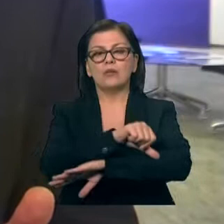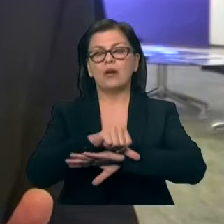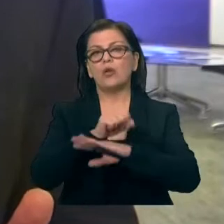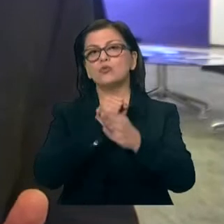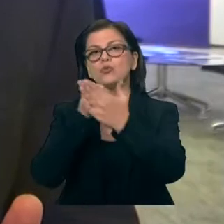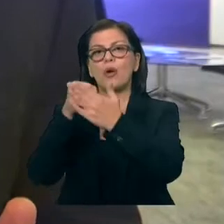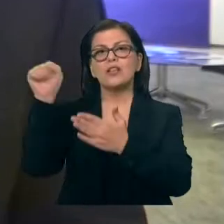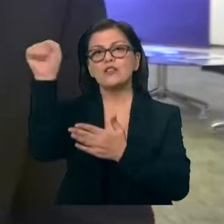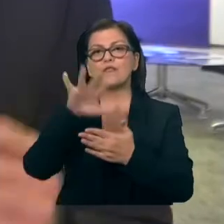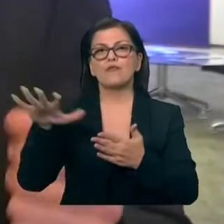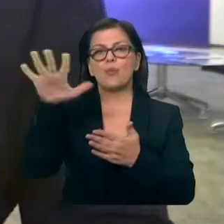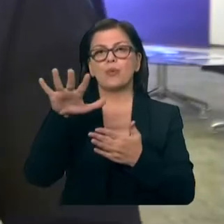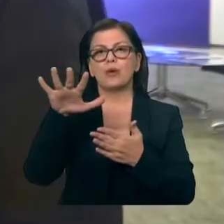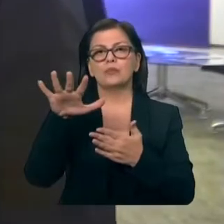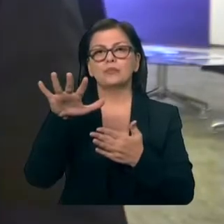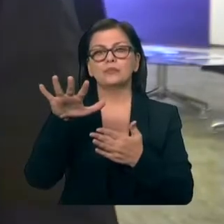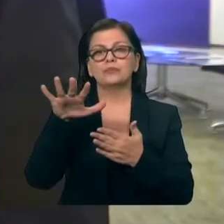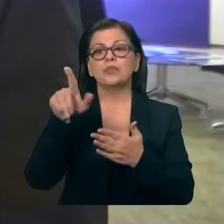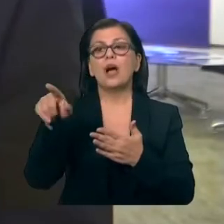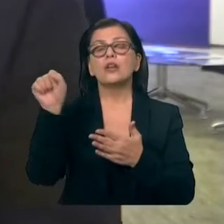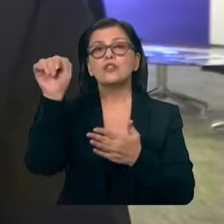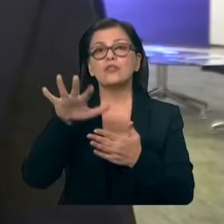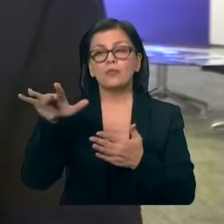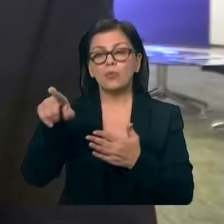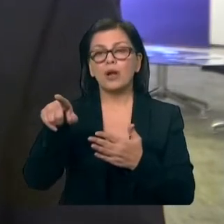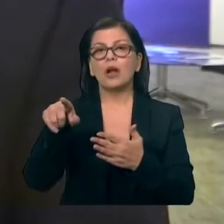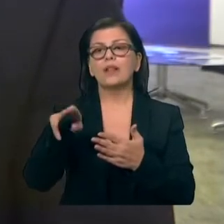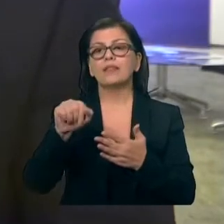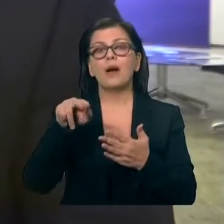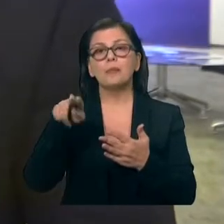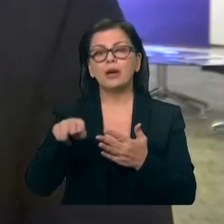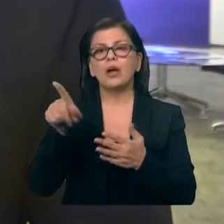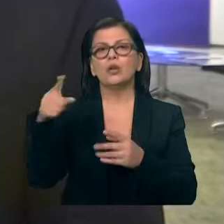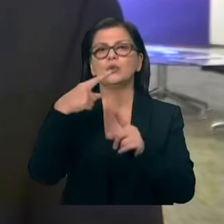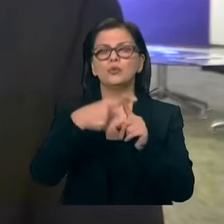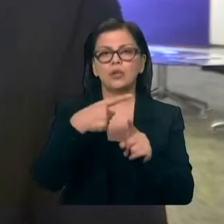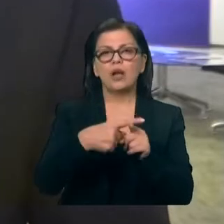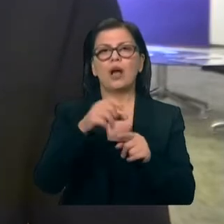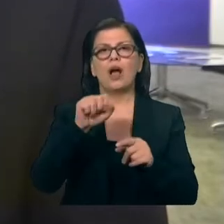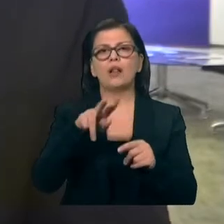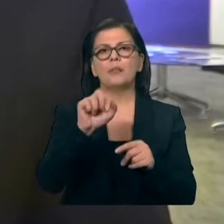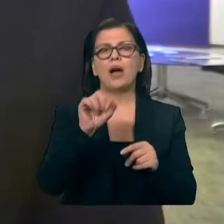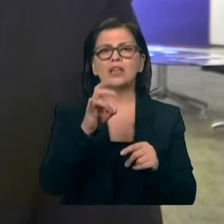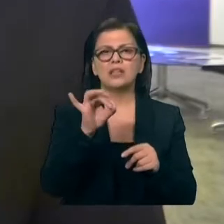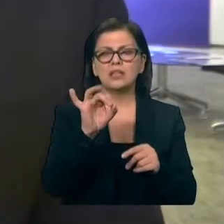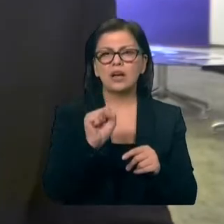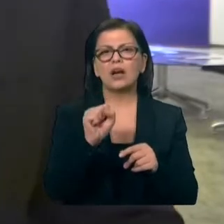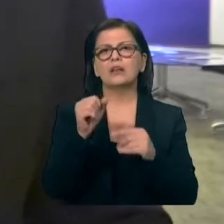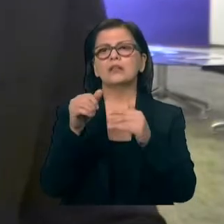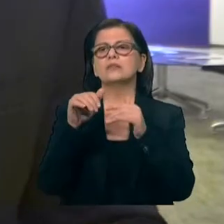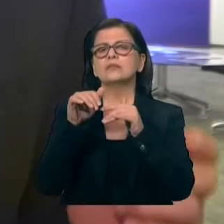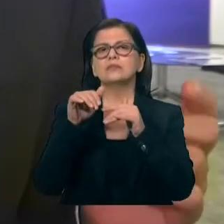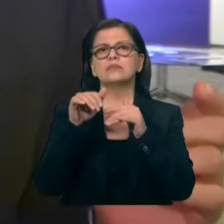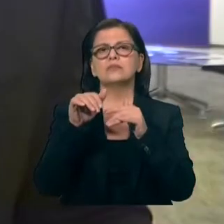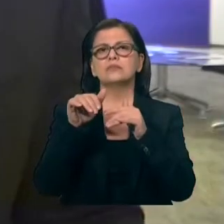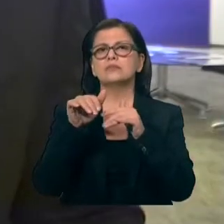Türkiyənin Avropa sərhədinə qədər gətirir. Avropada isə TAP boru kəməri Yunanistan, Albaniya və Adriatik dənizinin dibi